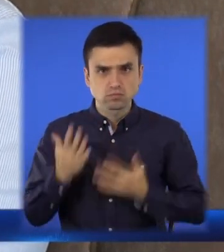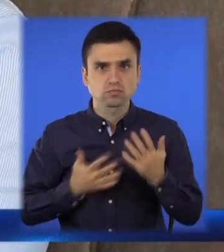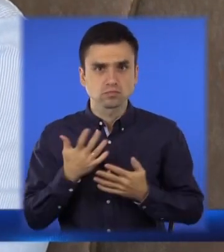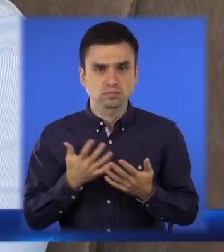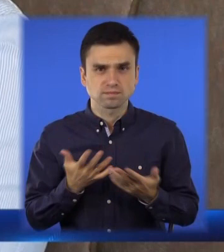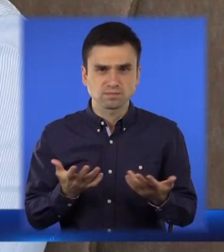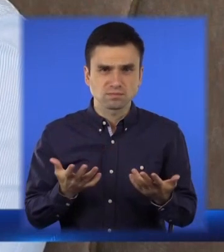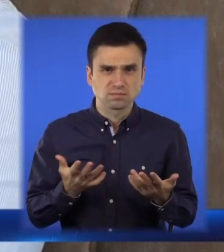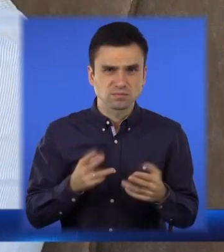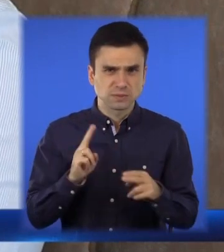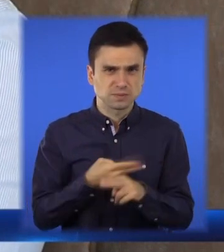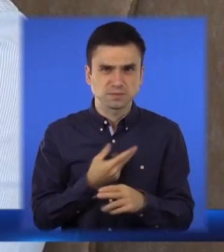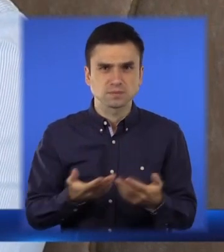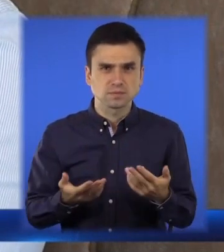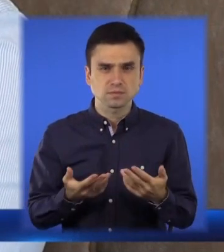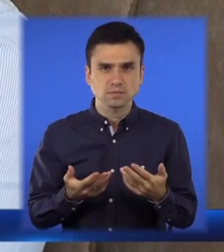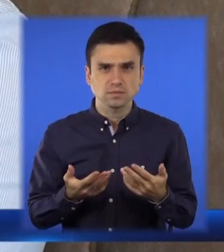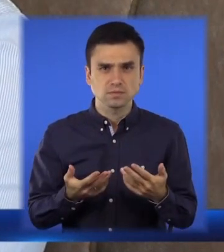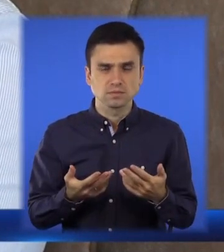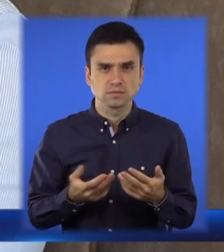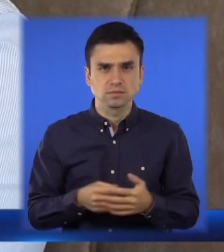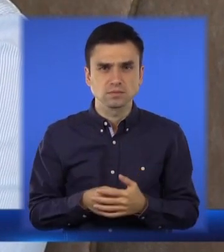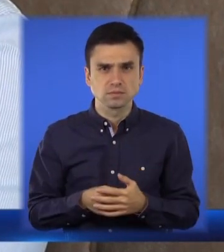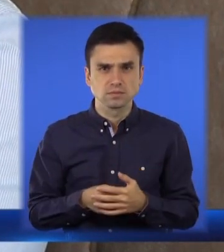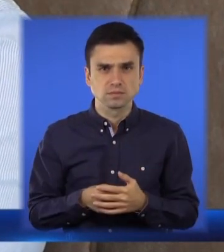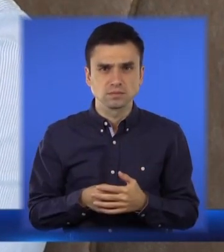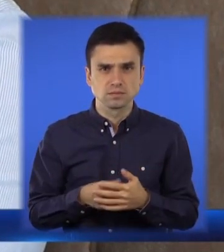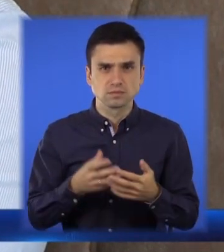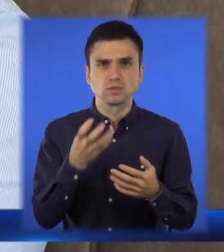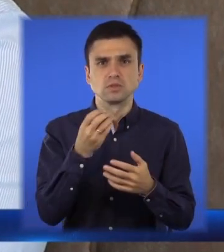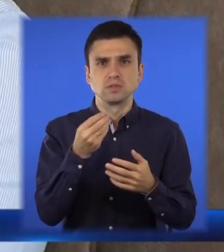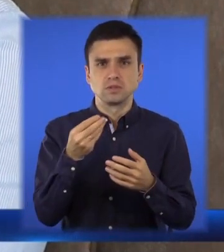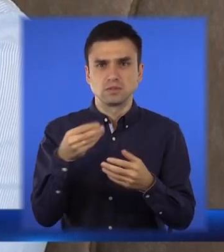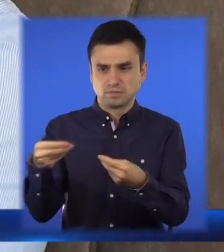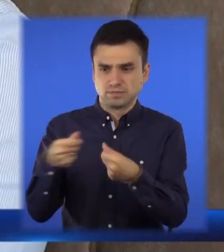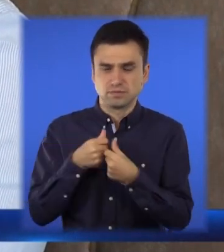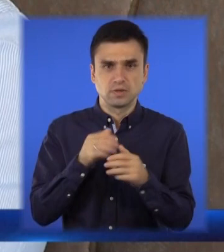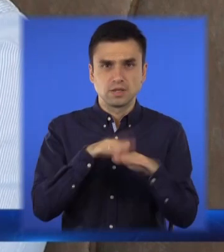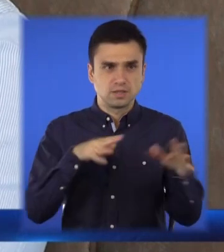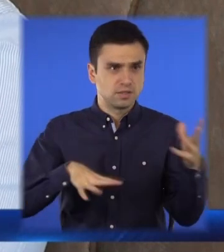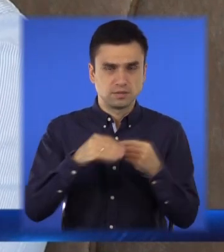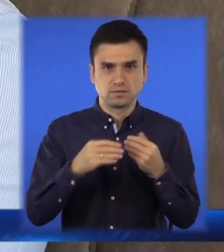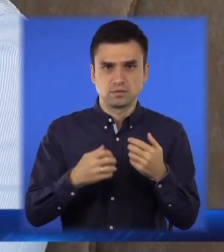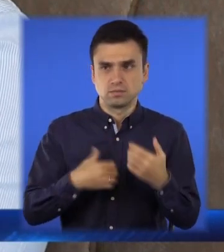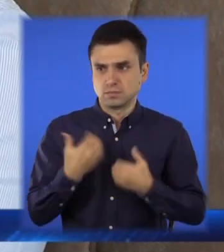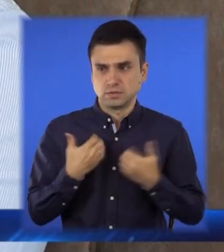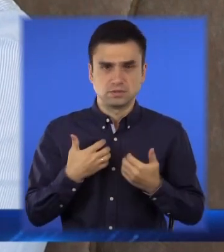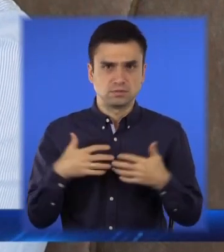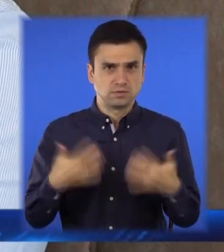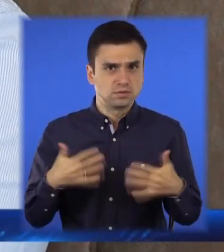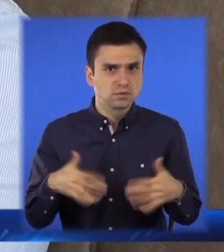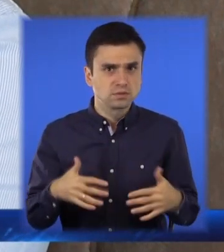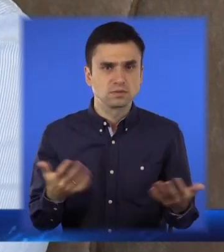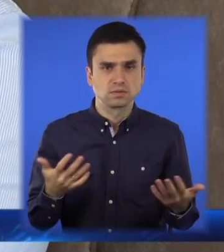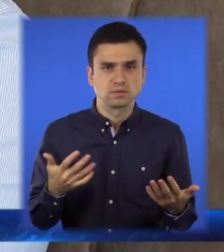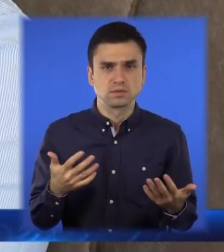ребенка заниматься подобным, да, вот каким-то увлечением, влияет на уровень тревожности ребенка и